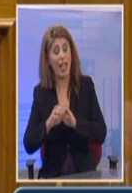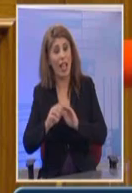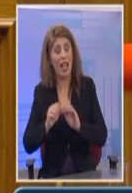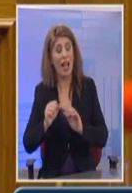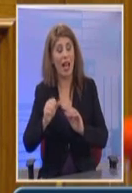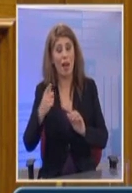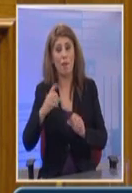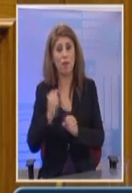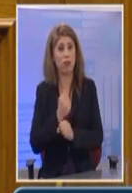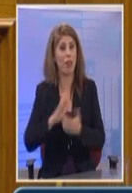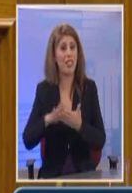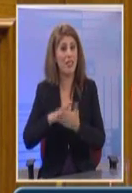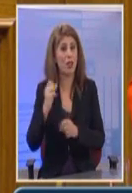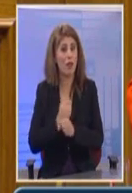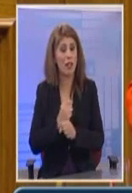Ελλάδας». Αυτά λέγατε, τα ξεχάσατε.